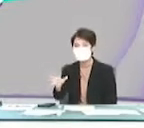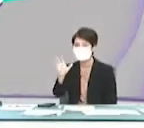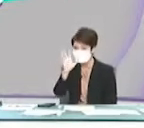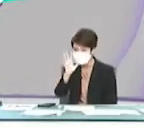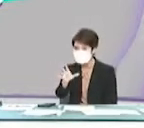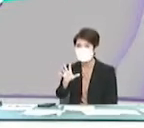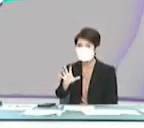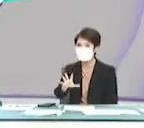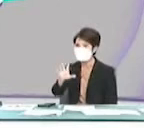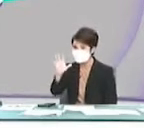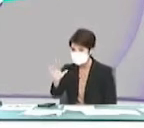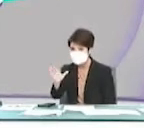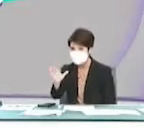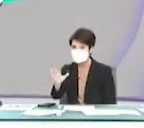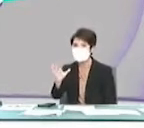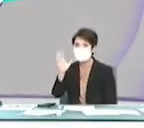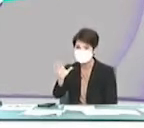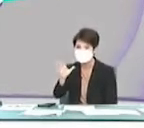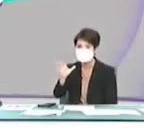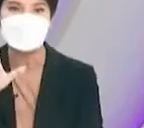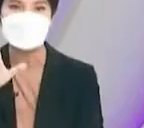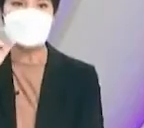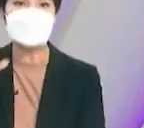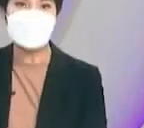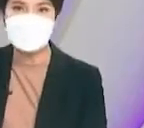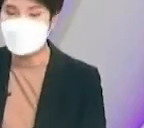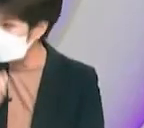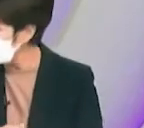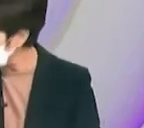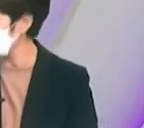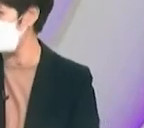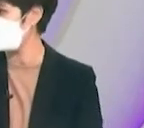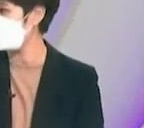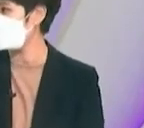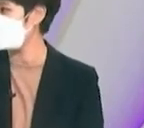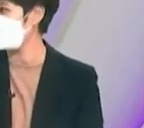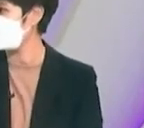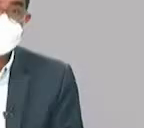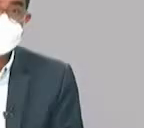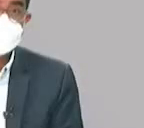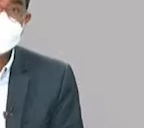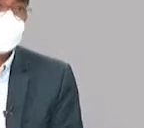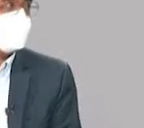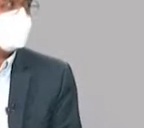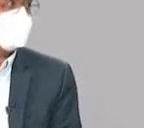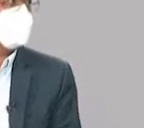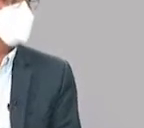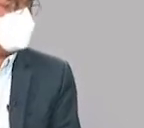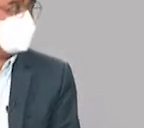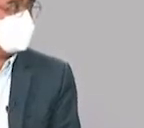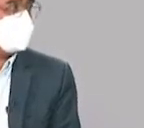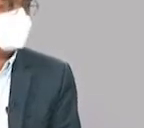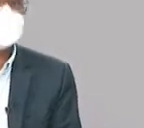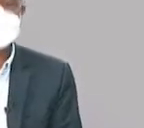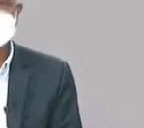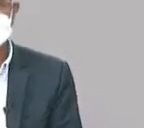ไปเขาชวนเนี่ยชวนไปสำนักงานแต่พอไปจริงๆคือพาไปคอนโดมิเนียม ซึ่งเป็นคอนโดที่ลักษณะคอนโดคือมันที่อยู่อาศัย